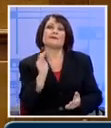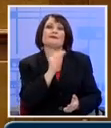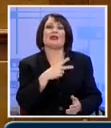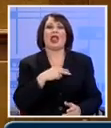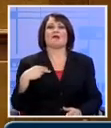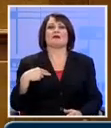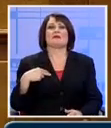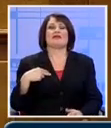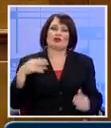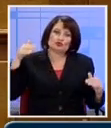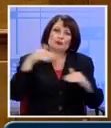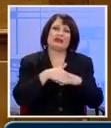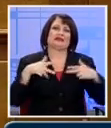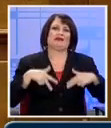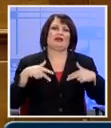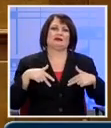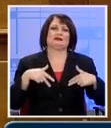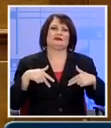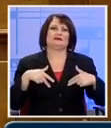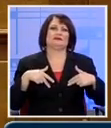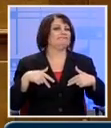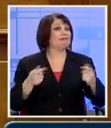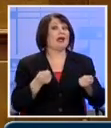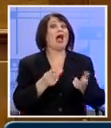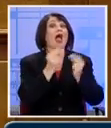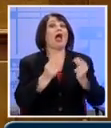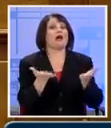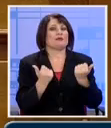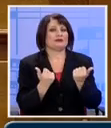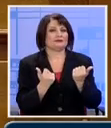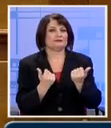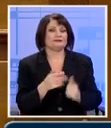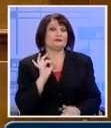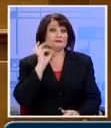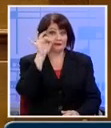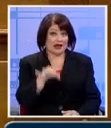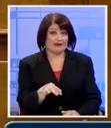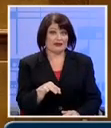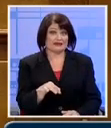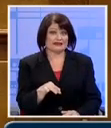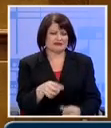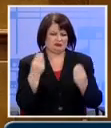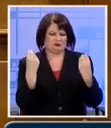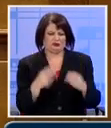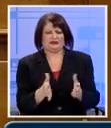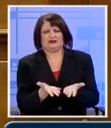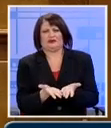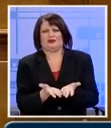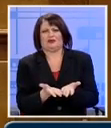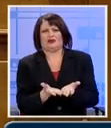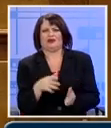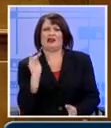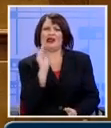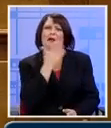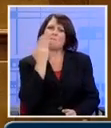τους εκπαιδευτικούς να ρίξουν την κυβέρνηση. Ούτε αυτό σας βγήκε. Και φτάσατε στο κατάντημα να